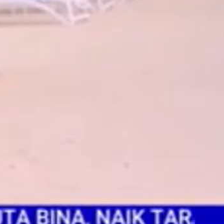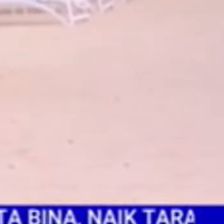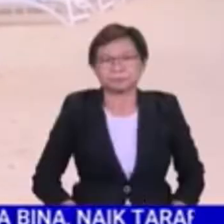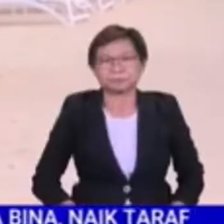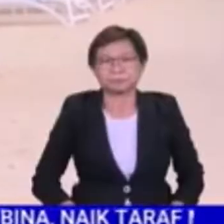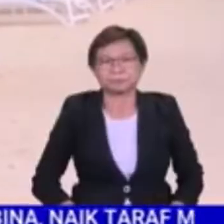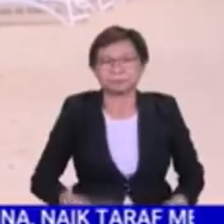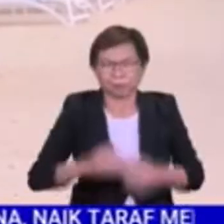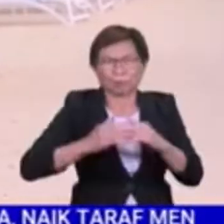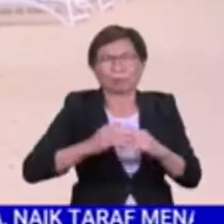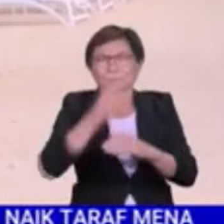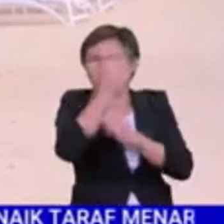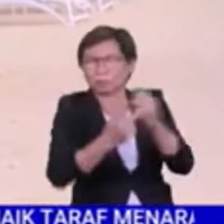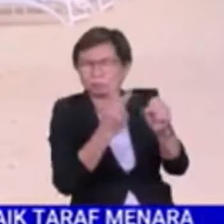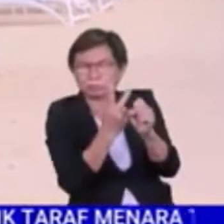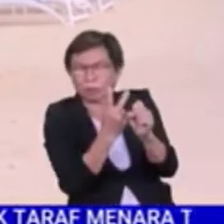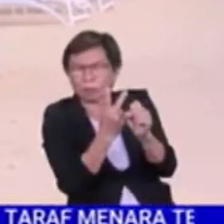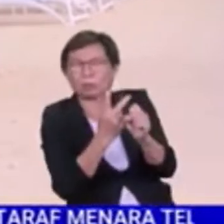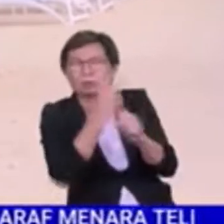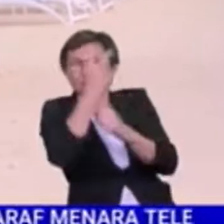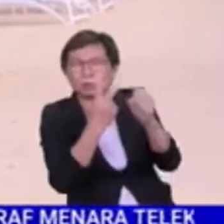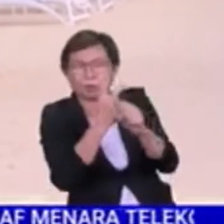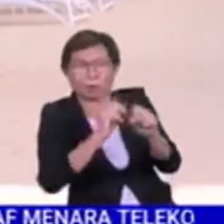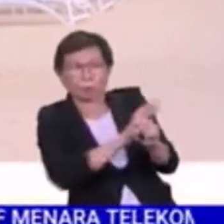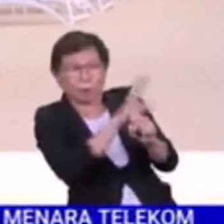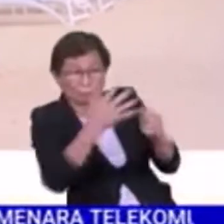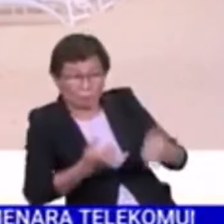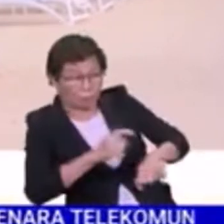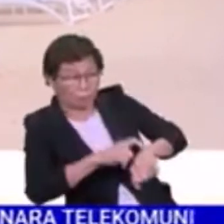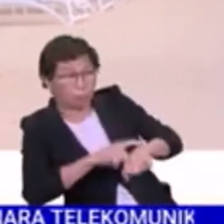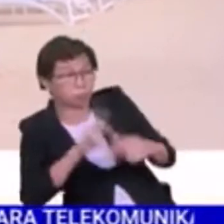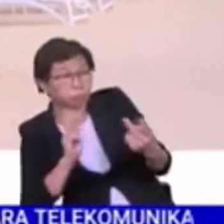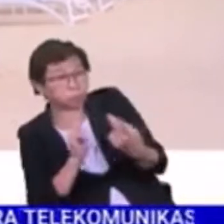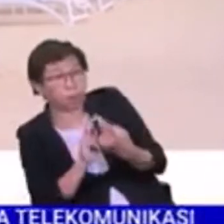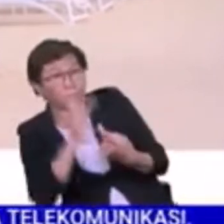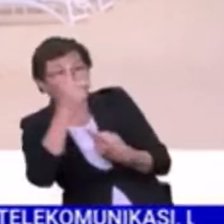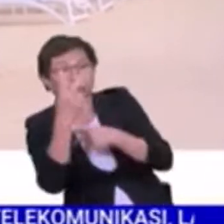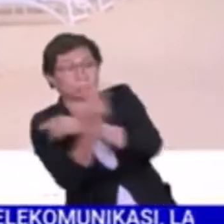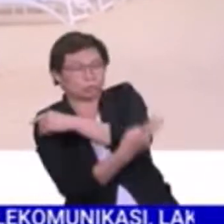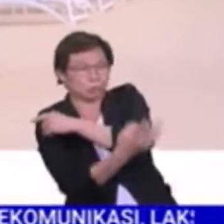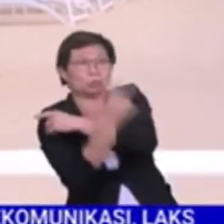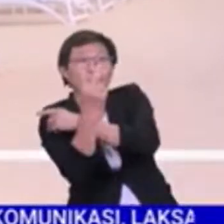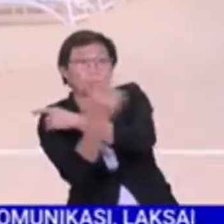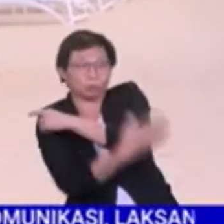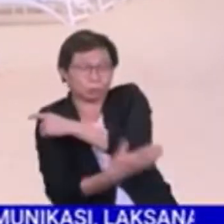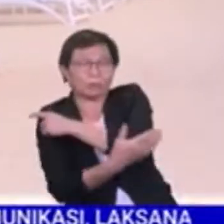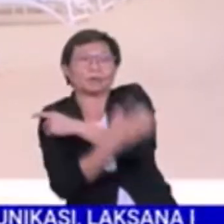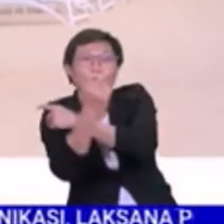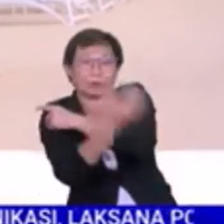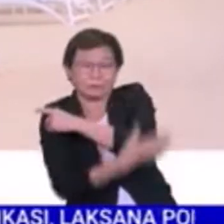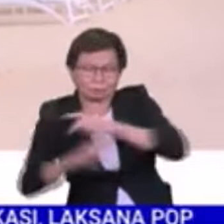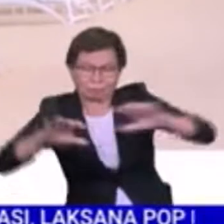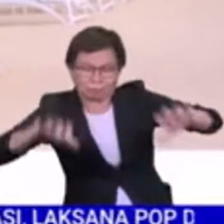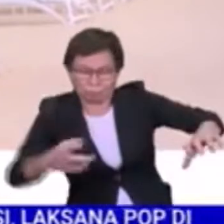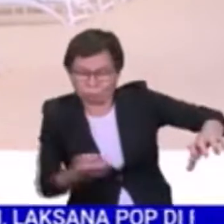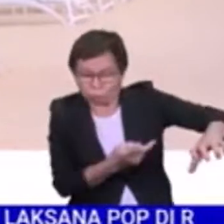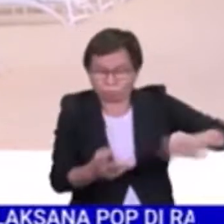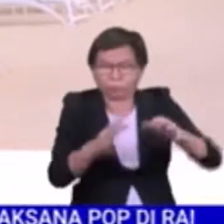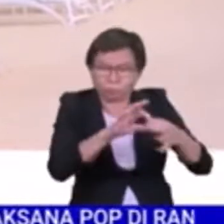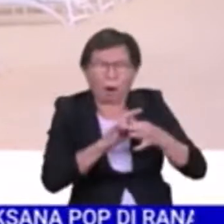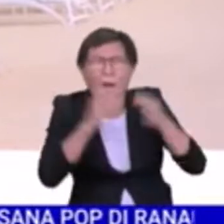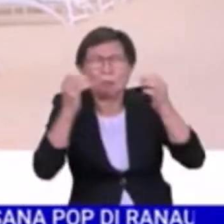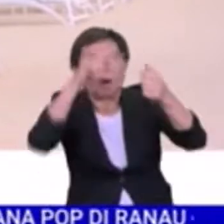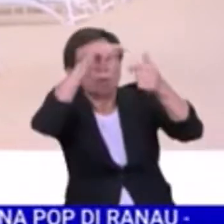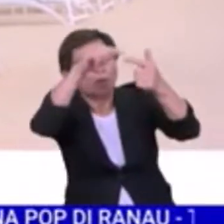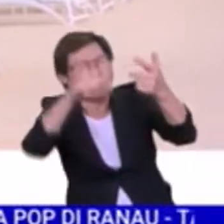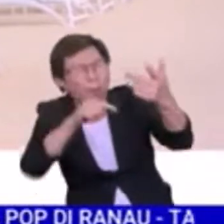Setelah lebih dua tahun pandemik, inilah masa yang paling sesuai untuk kedua-dua negara bekerjasama. Apatah lagi banyak perkara yang perlu